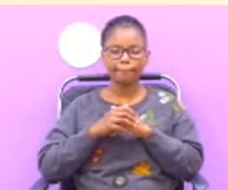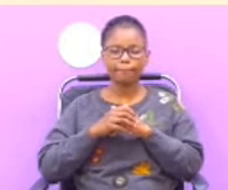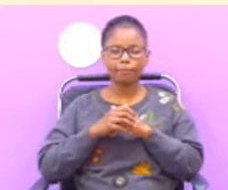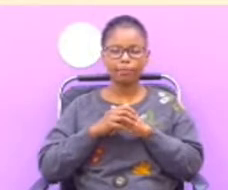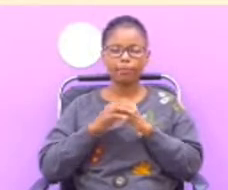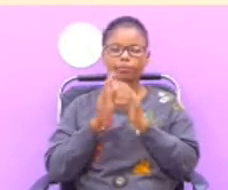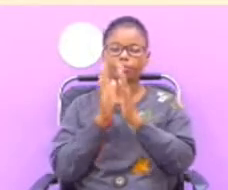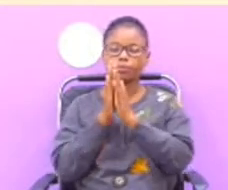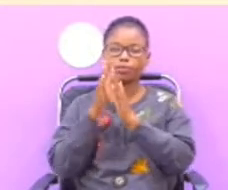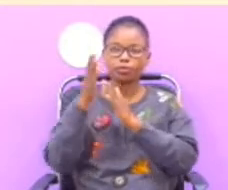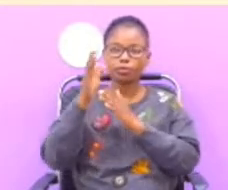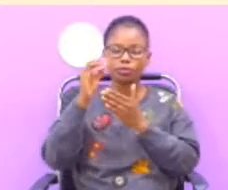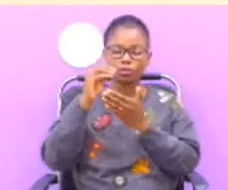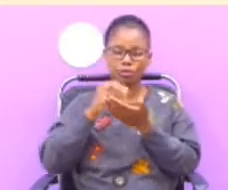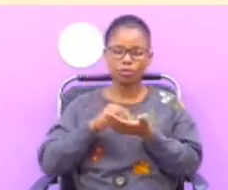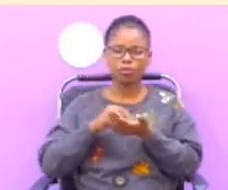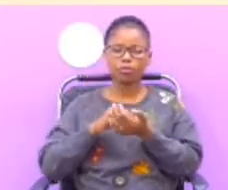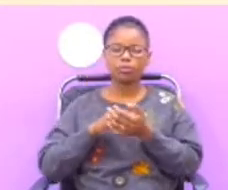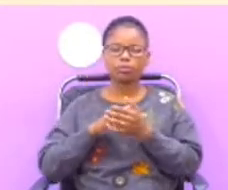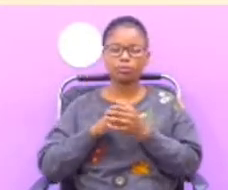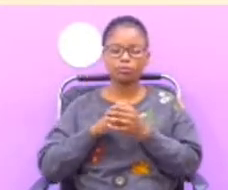Bwana asifiwe sana.